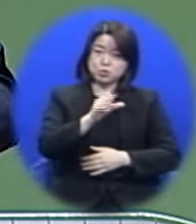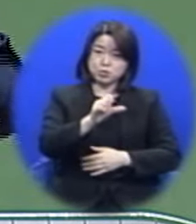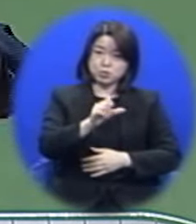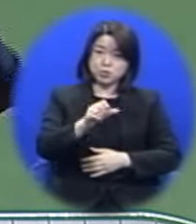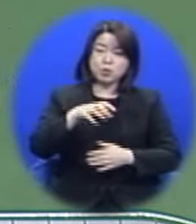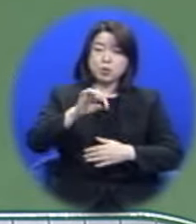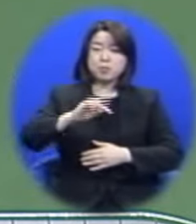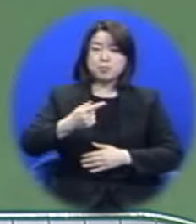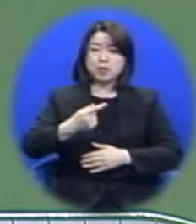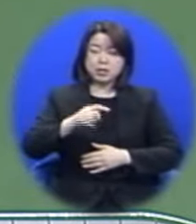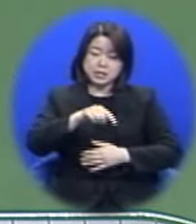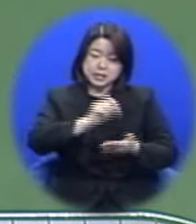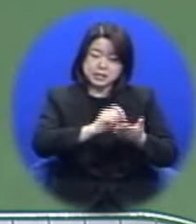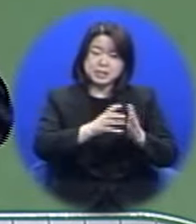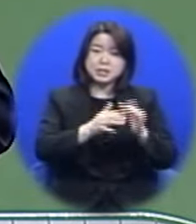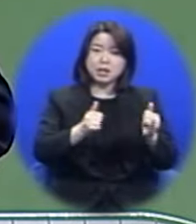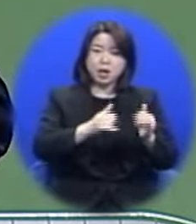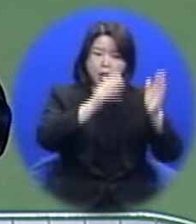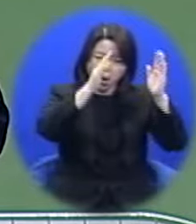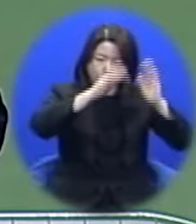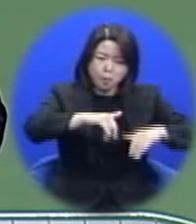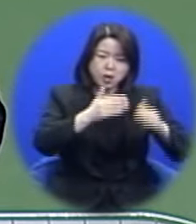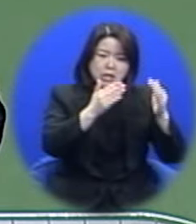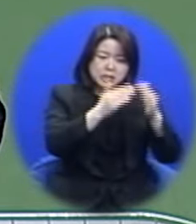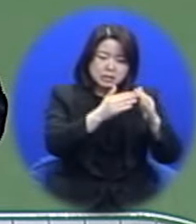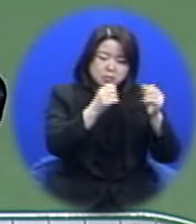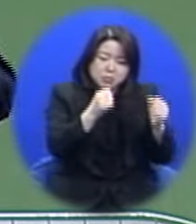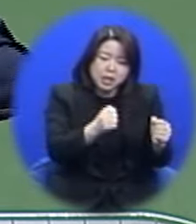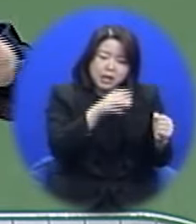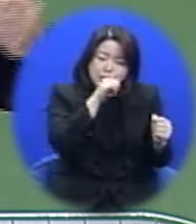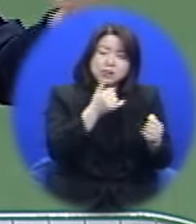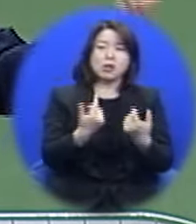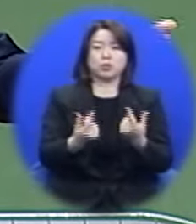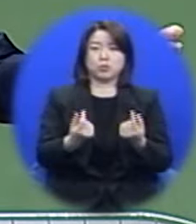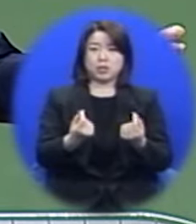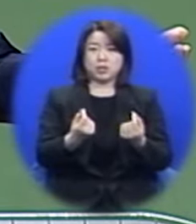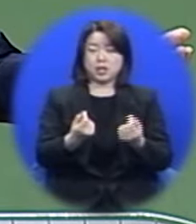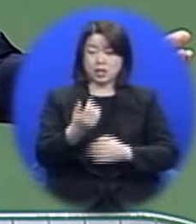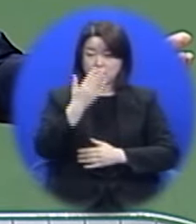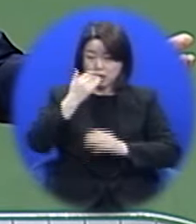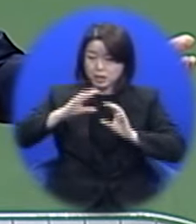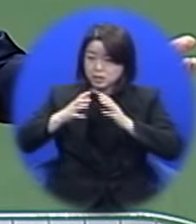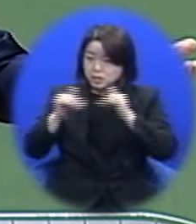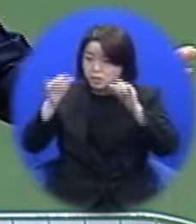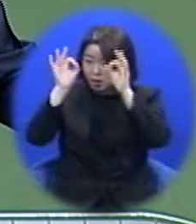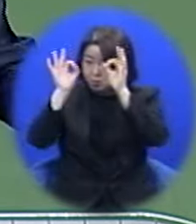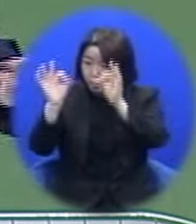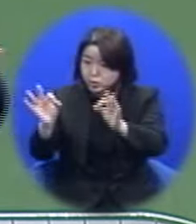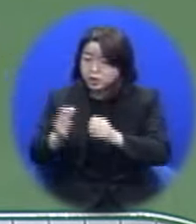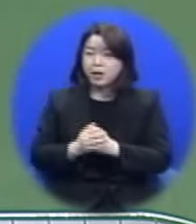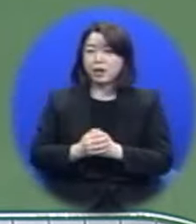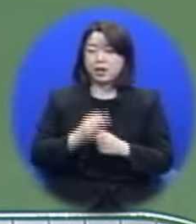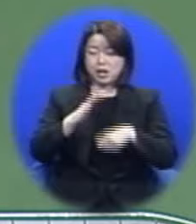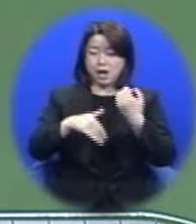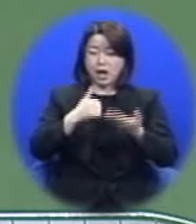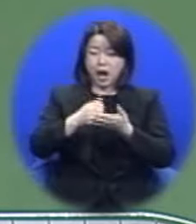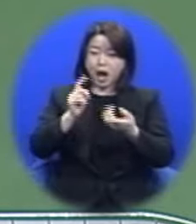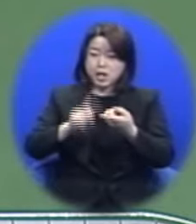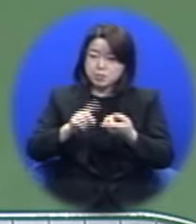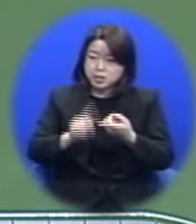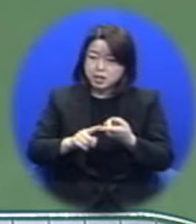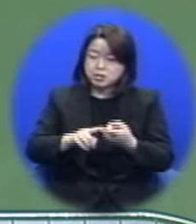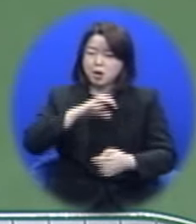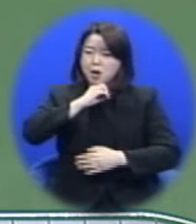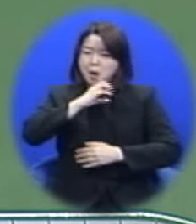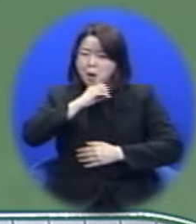지금 무너지는 집에 있는 심정이에요. 이스라엘 백성들을 돌아보니까 하나님에 대해서 불평